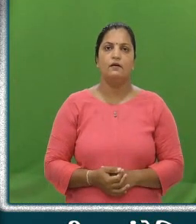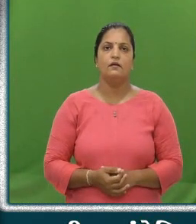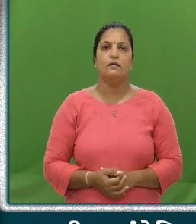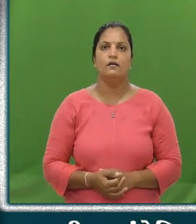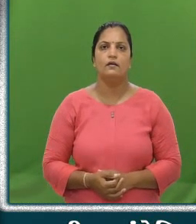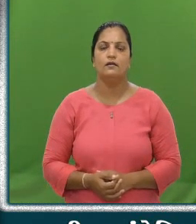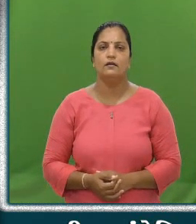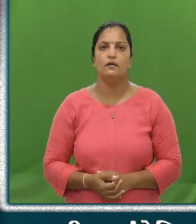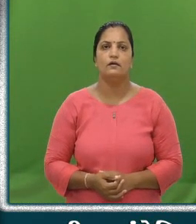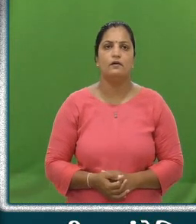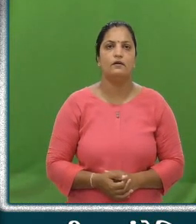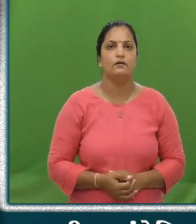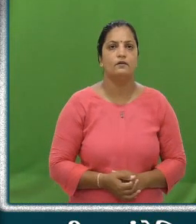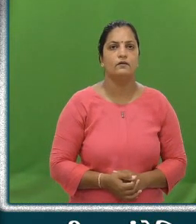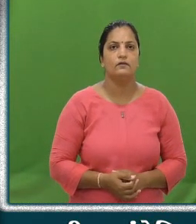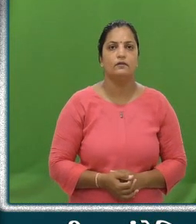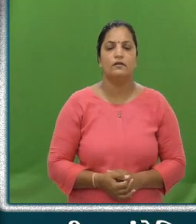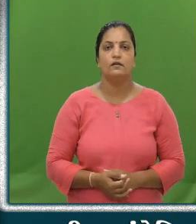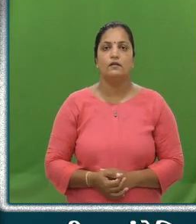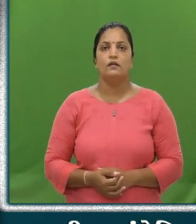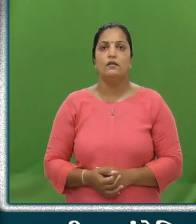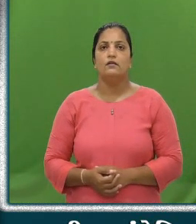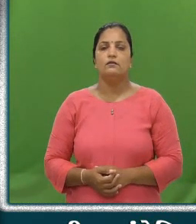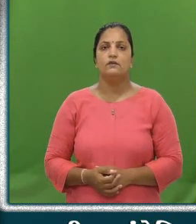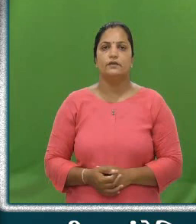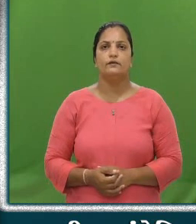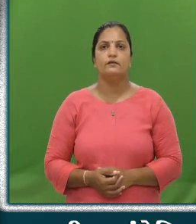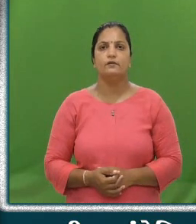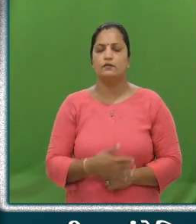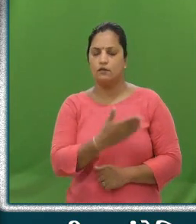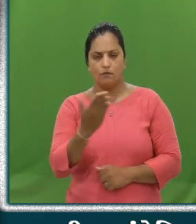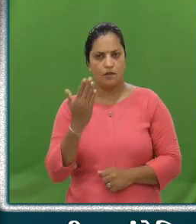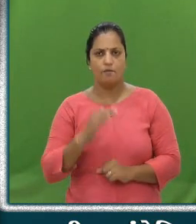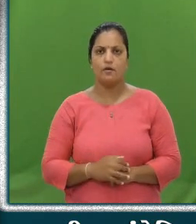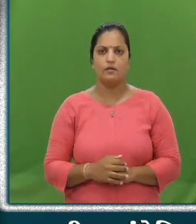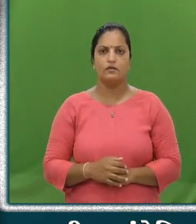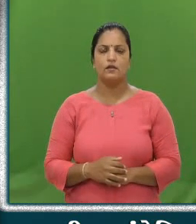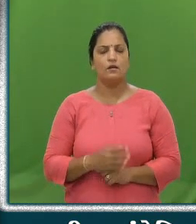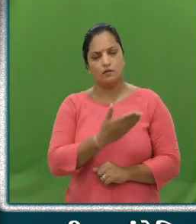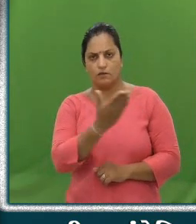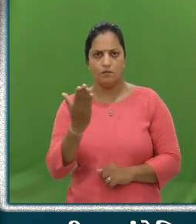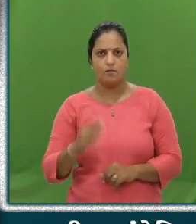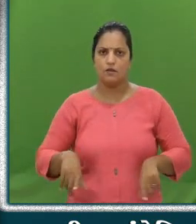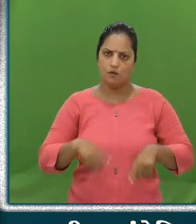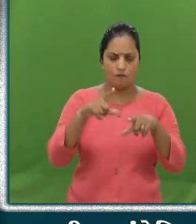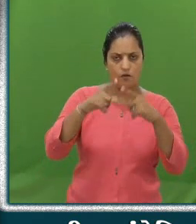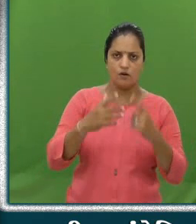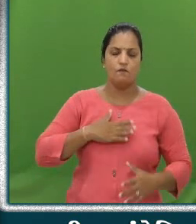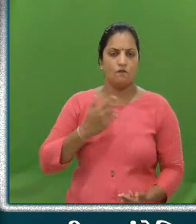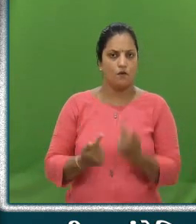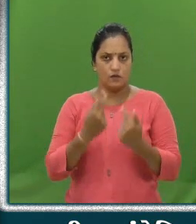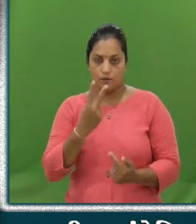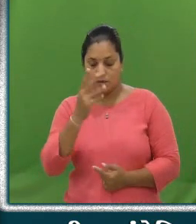ભમરાઓ લીલા પર્ણ ધરાવતી એક જાડીમાં રહે છે, બરોબર. તમે બધા જે કહેવામાં આવે છો બધા વનસ્પતિ તો જોયેલી જ